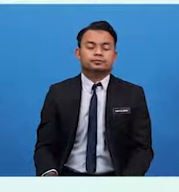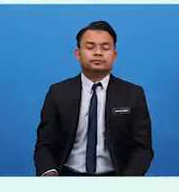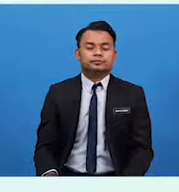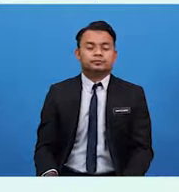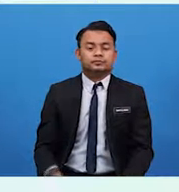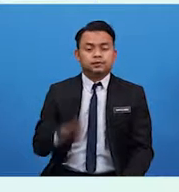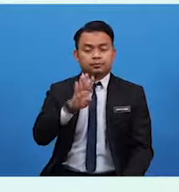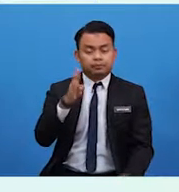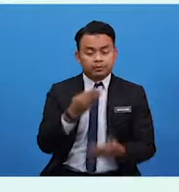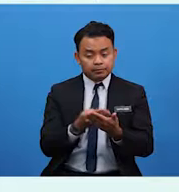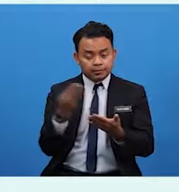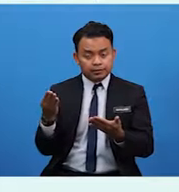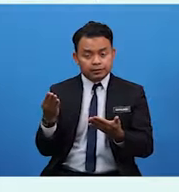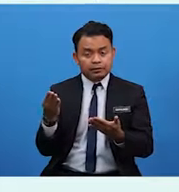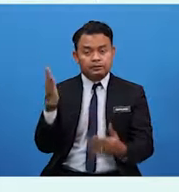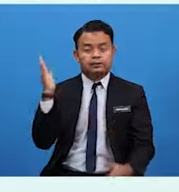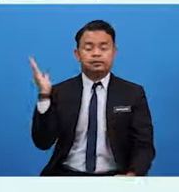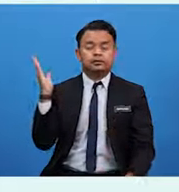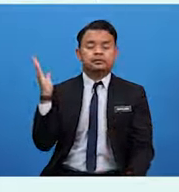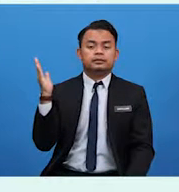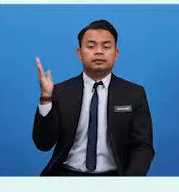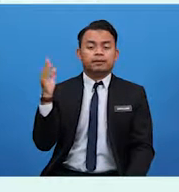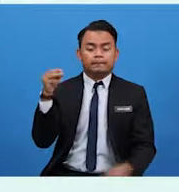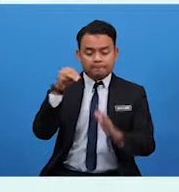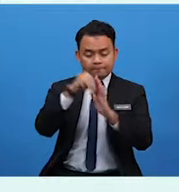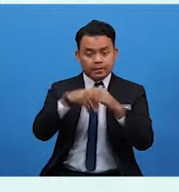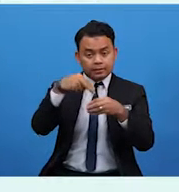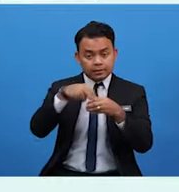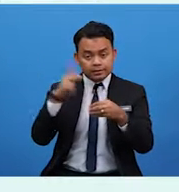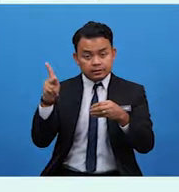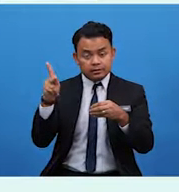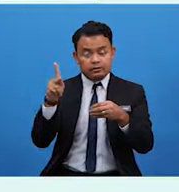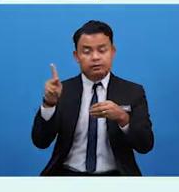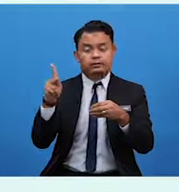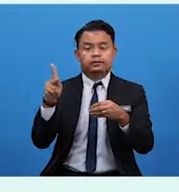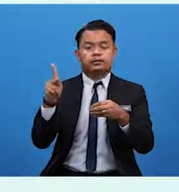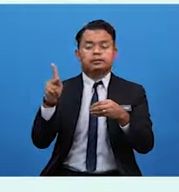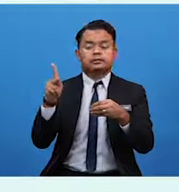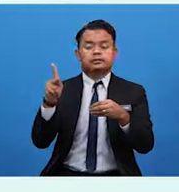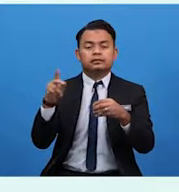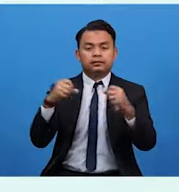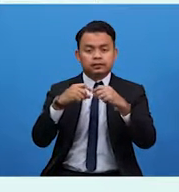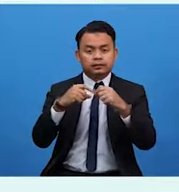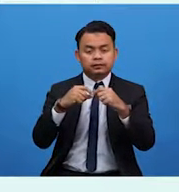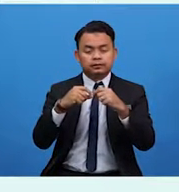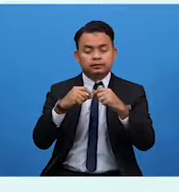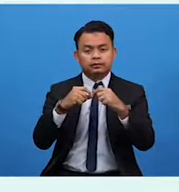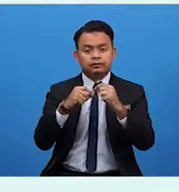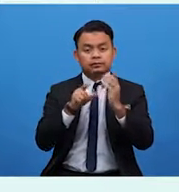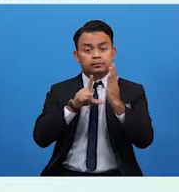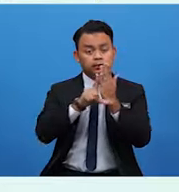Keempat-empat bahan yang cikgu nyatakan di sini menghasilkan tenaga elektrik melalui pembakaran